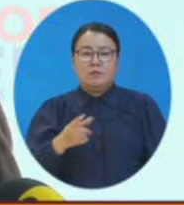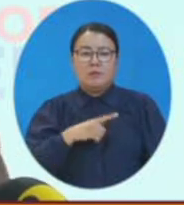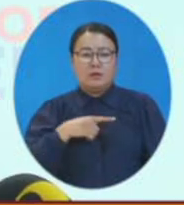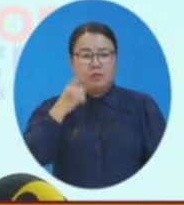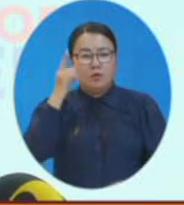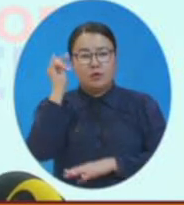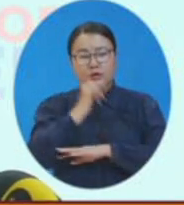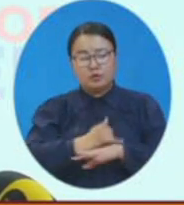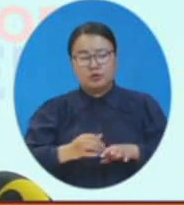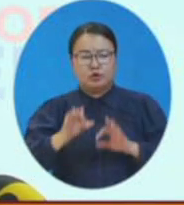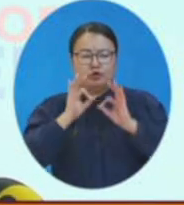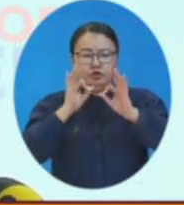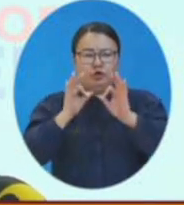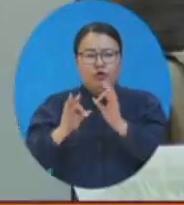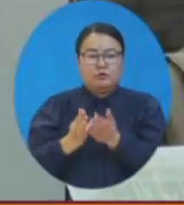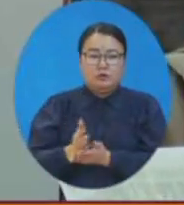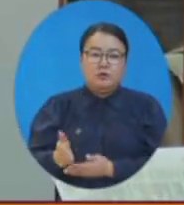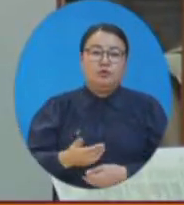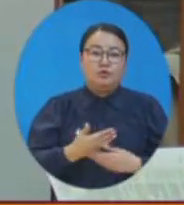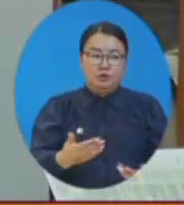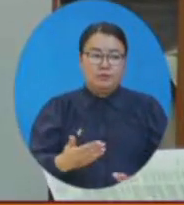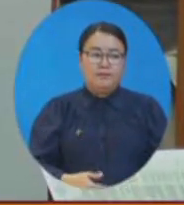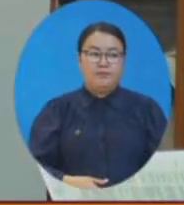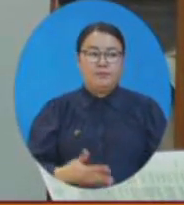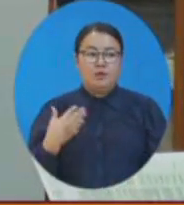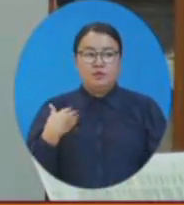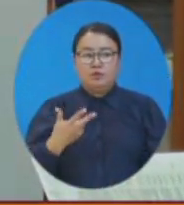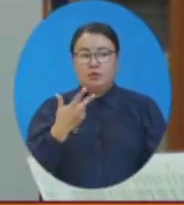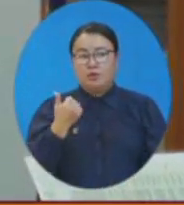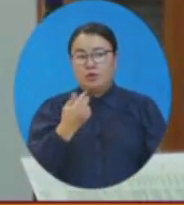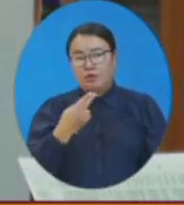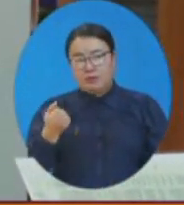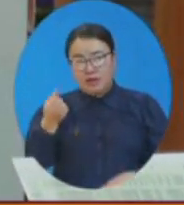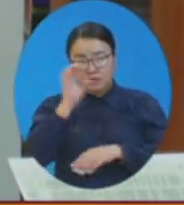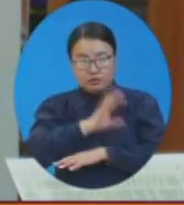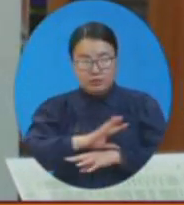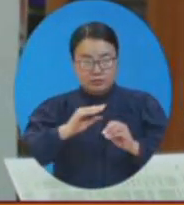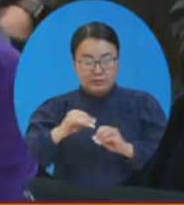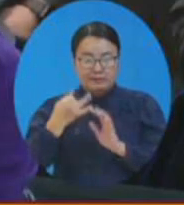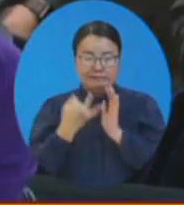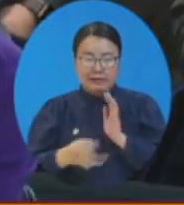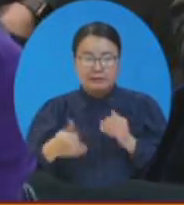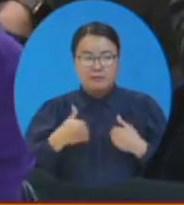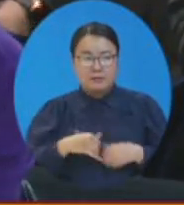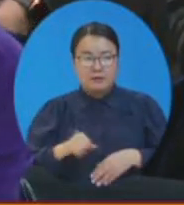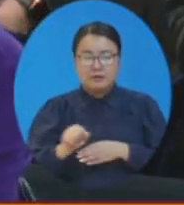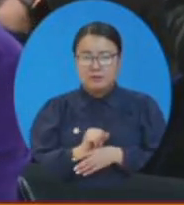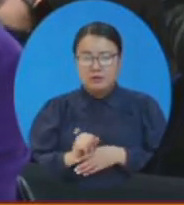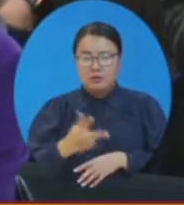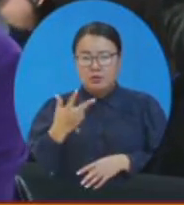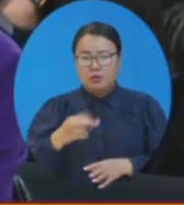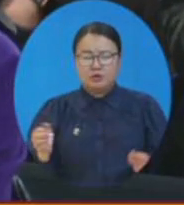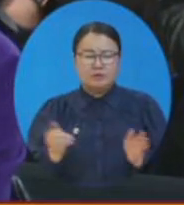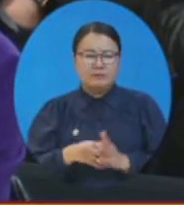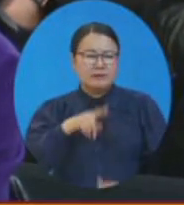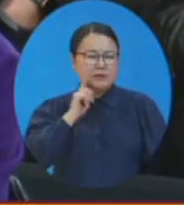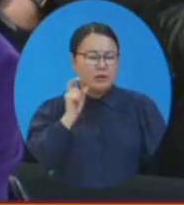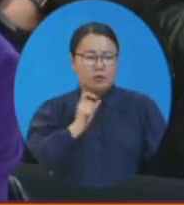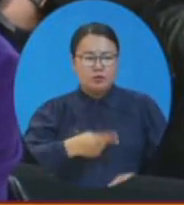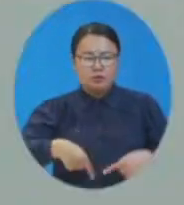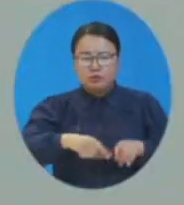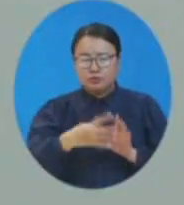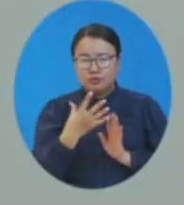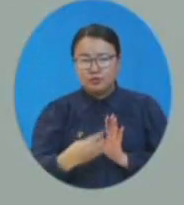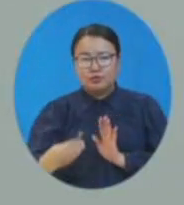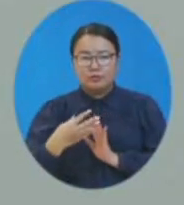улс орныг зөв зөвлөмж хэлүүлэх юм байна. Өнгөрсөн 3 удаагийн сургалтаар 70 сурагч багшийг бэлтгэж, 30 мянга гаруй залуус төлөвлөлт дуур ажил